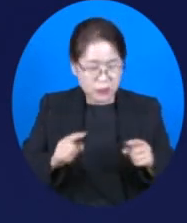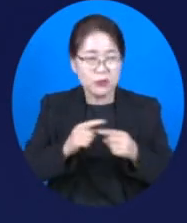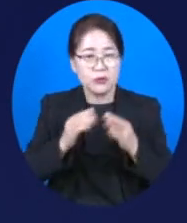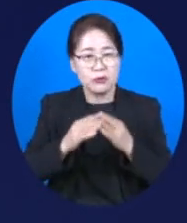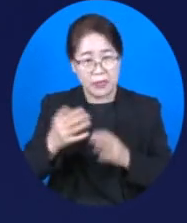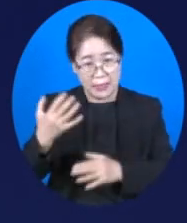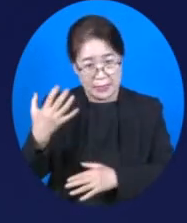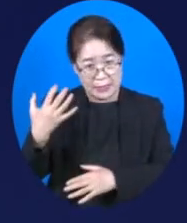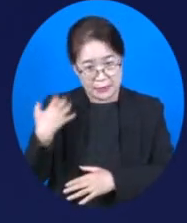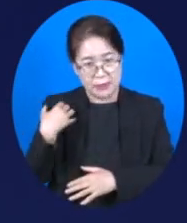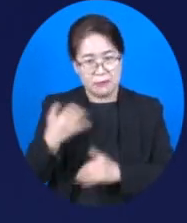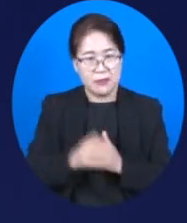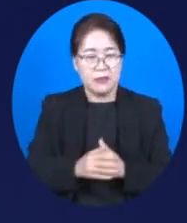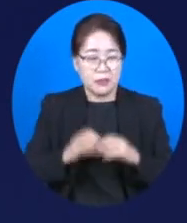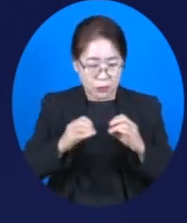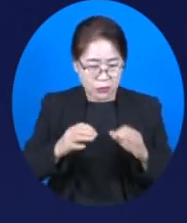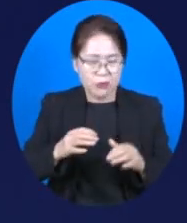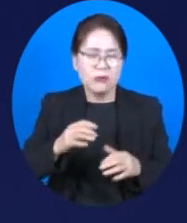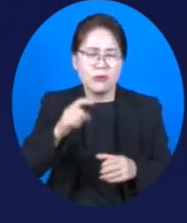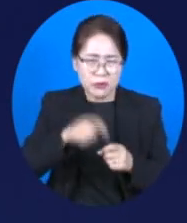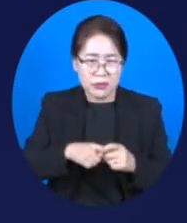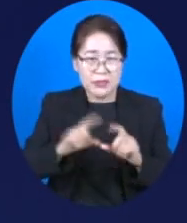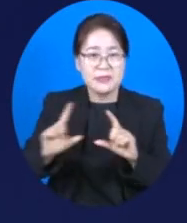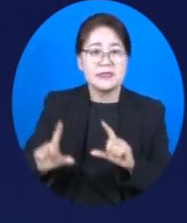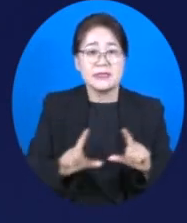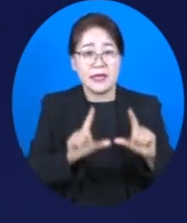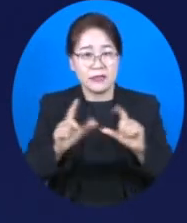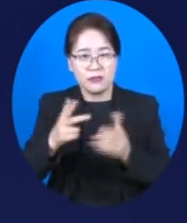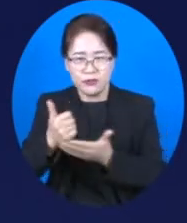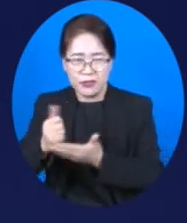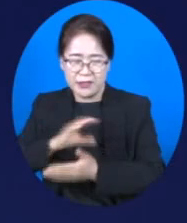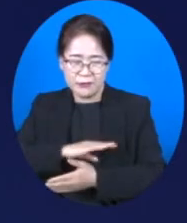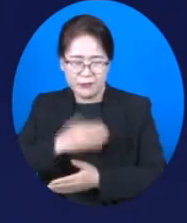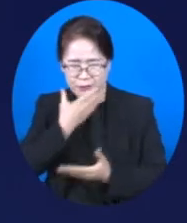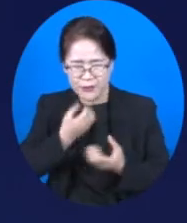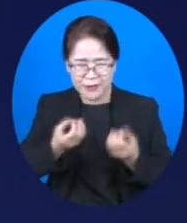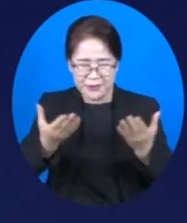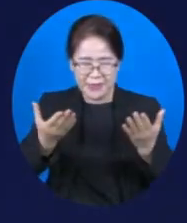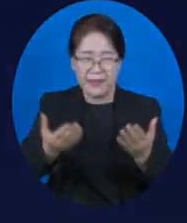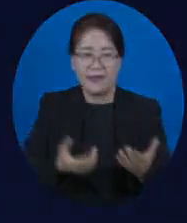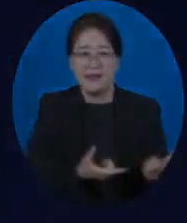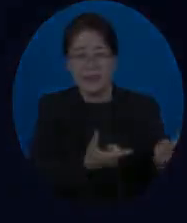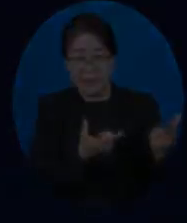여러분 선교적인 삶을 살아갈 수 있기를 주님의 이름으로 축원합니다.